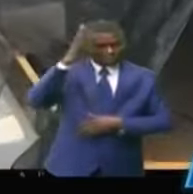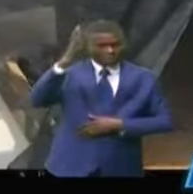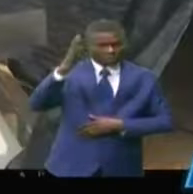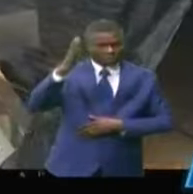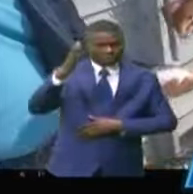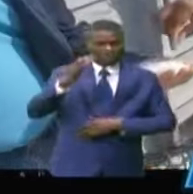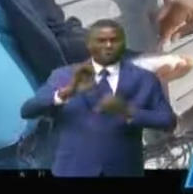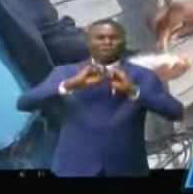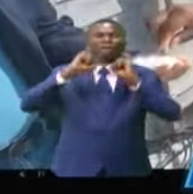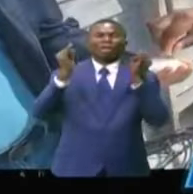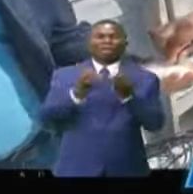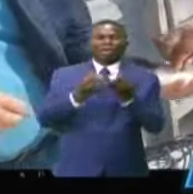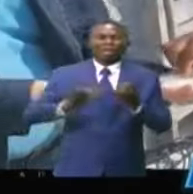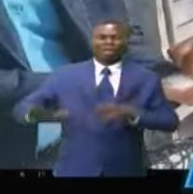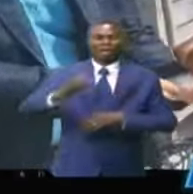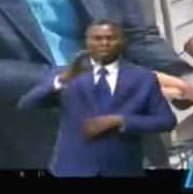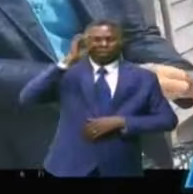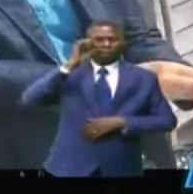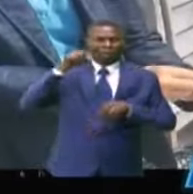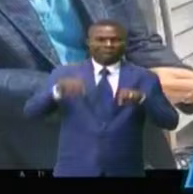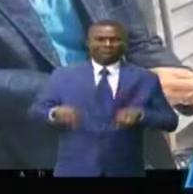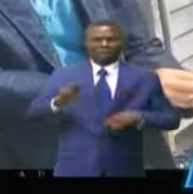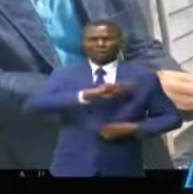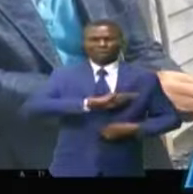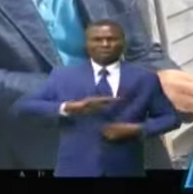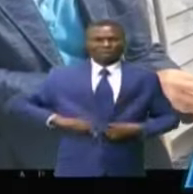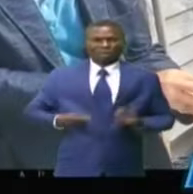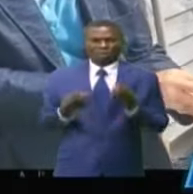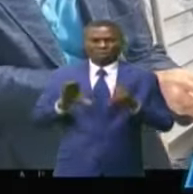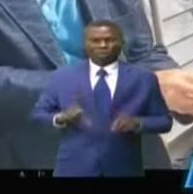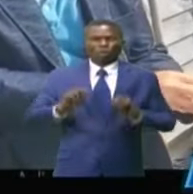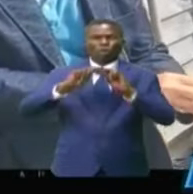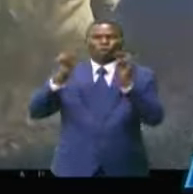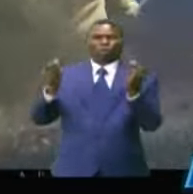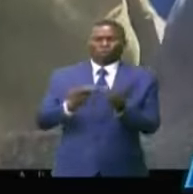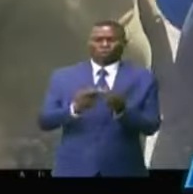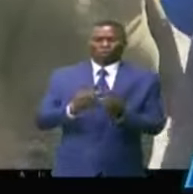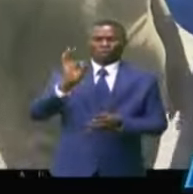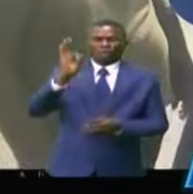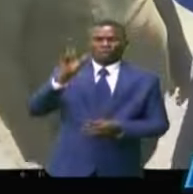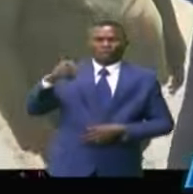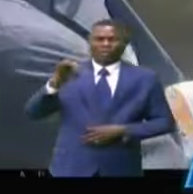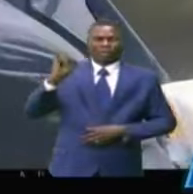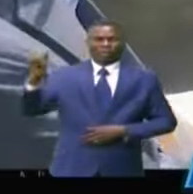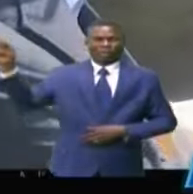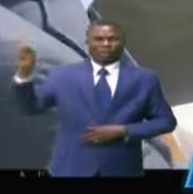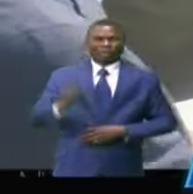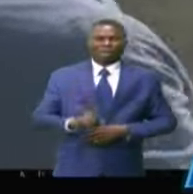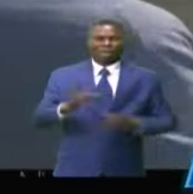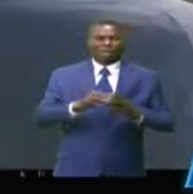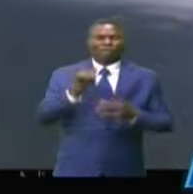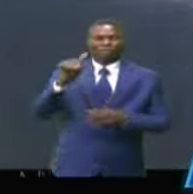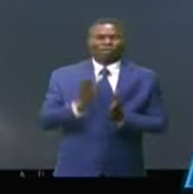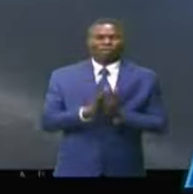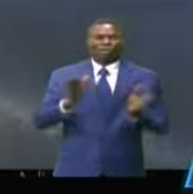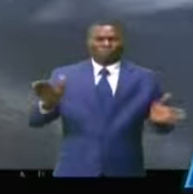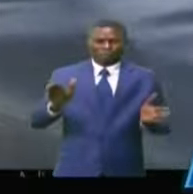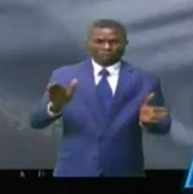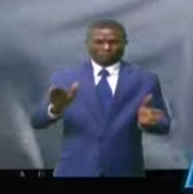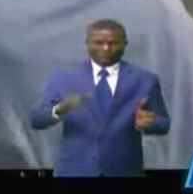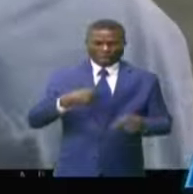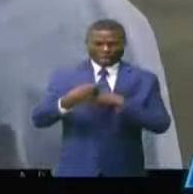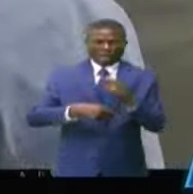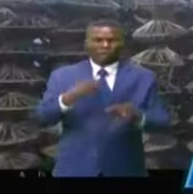de cette industrie coréenne en République démocratique du Congo. La délégation du FPI conduite par son directeur général a eu droit à une